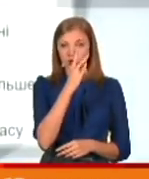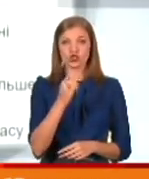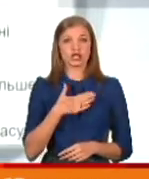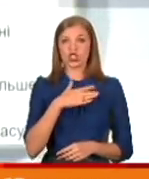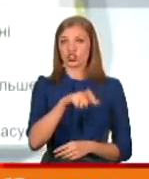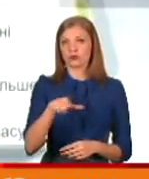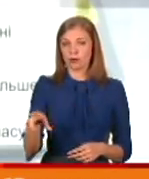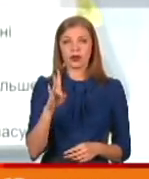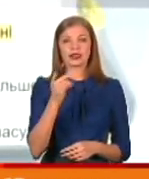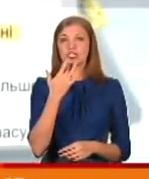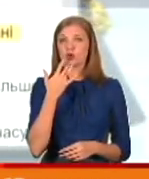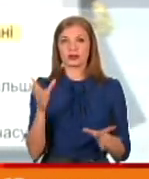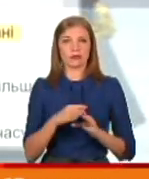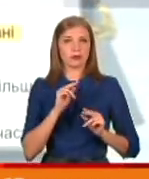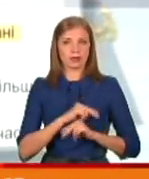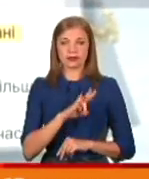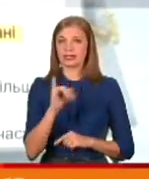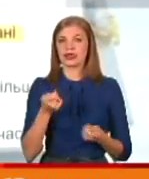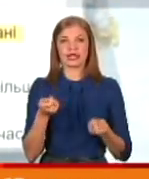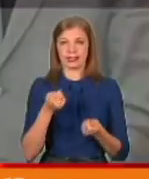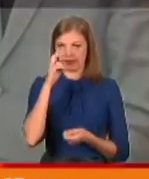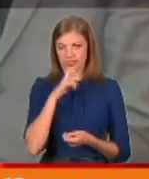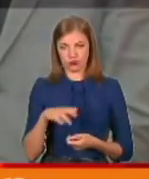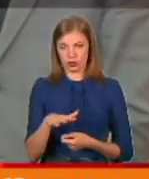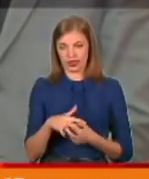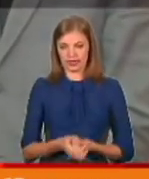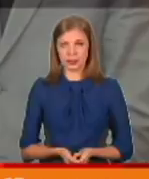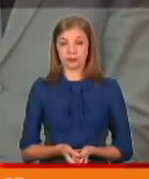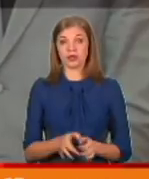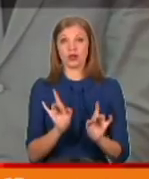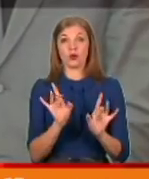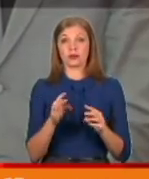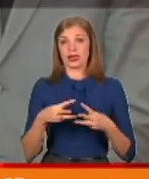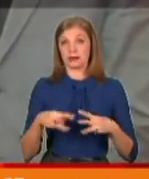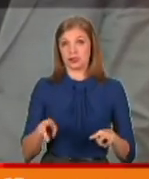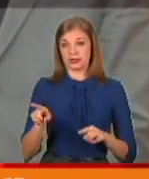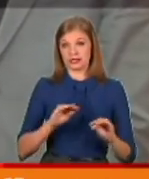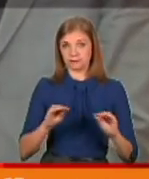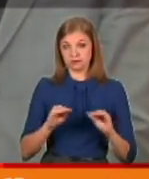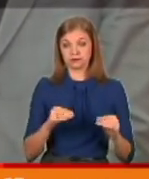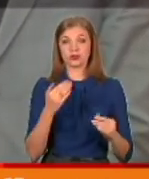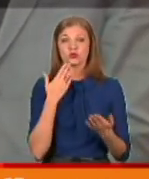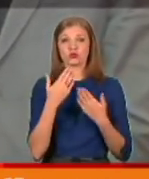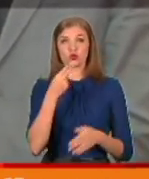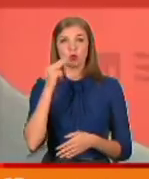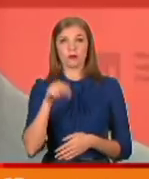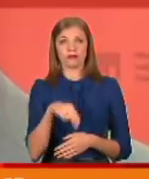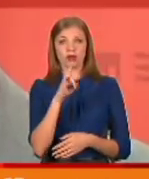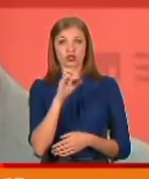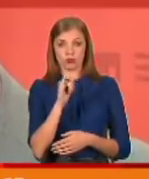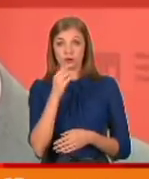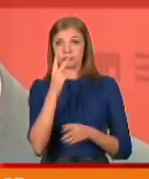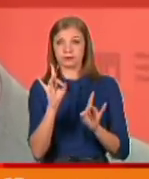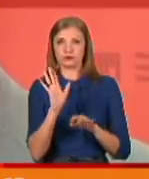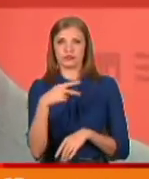нашим громадянам, ані іноземним партнерам, ані керівництву країни. Коментар міністра інфраструктури щодо обвинувачень НАБУ дивіться